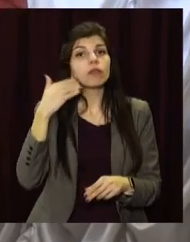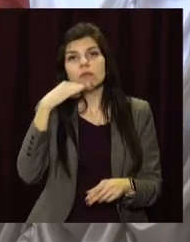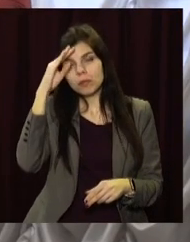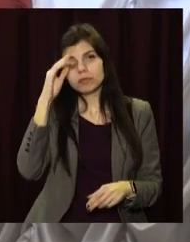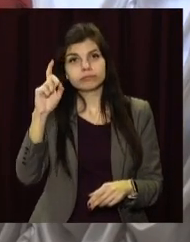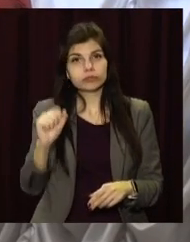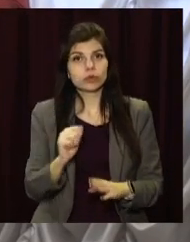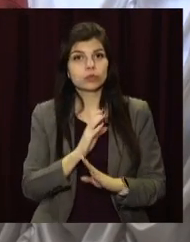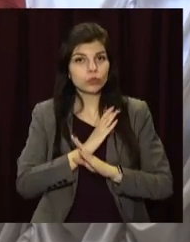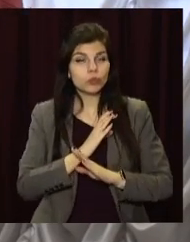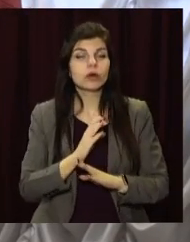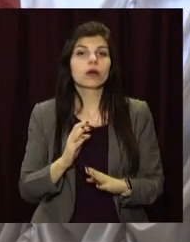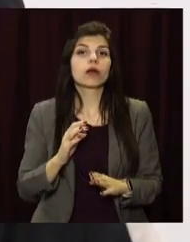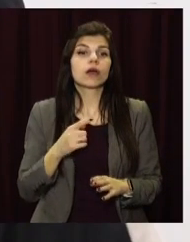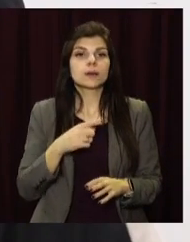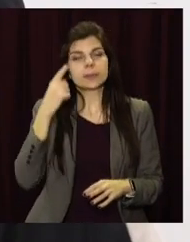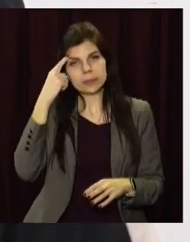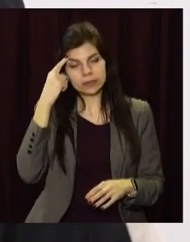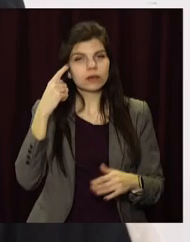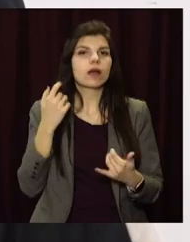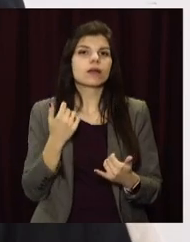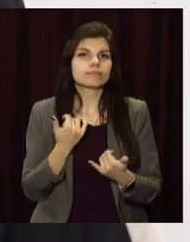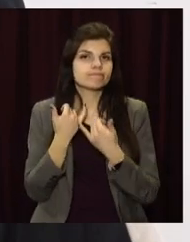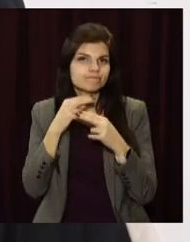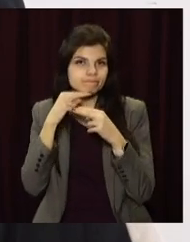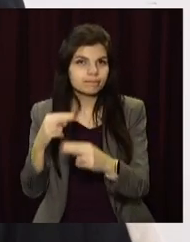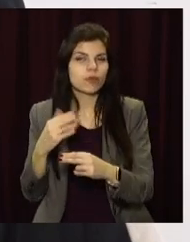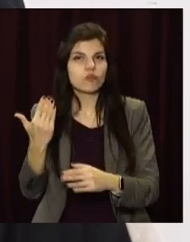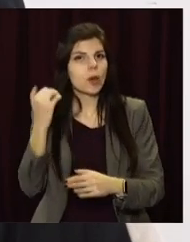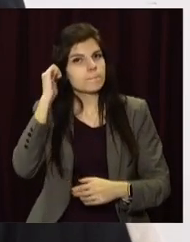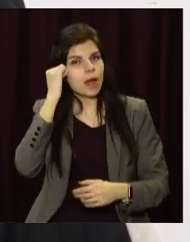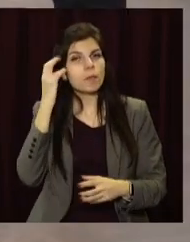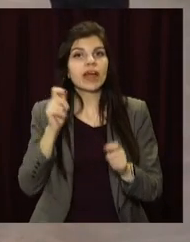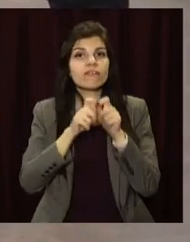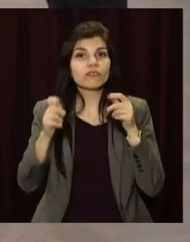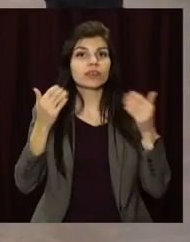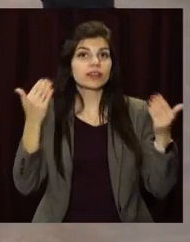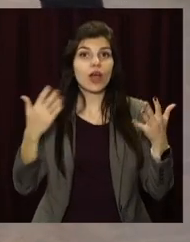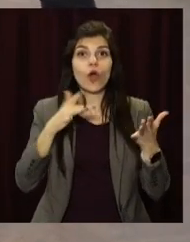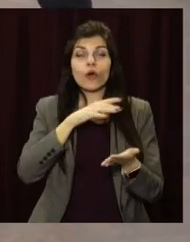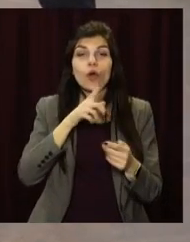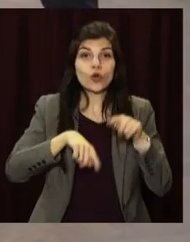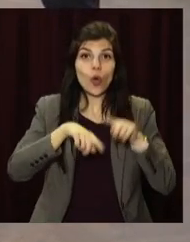перестає бути вже художественним произведенням, а становиться образом, яким чоловік молиться.